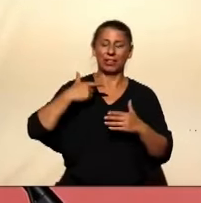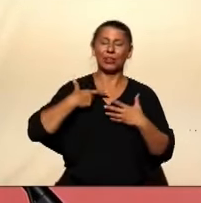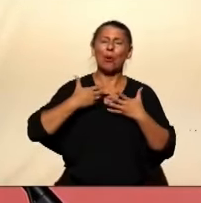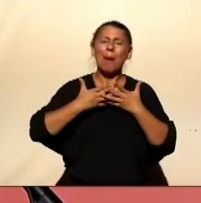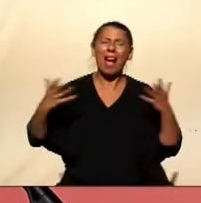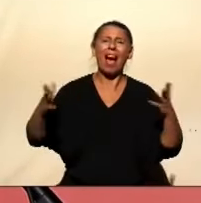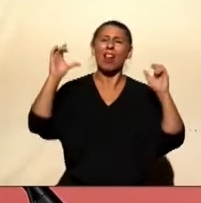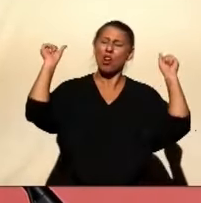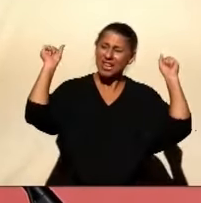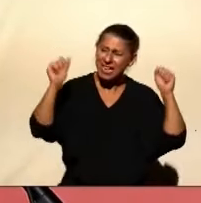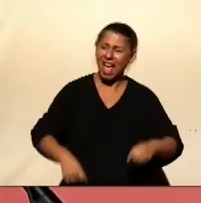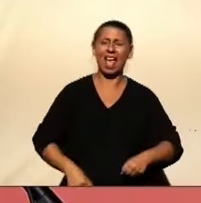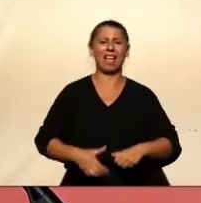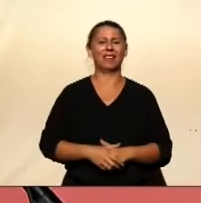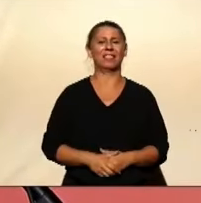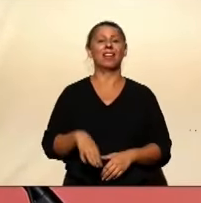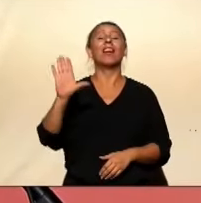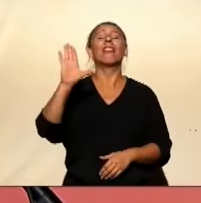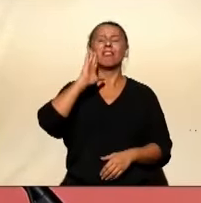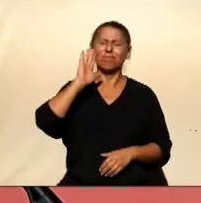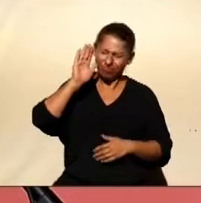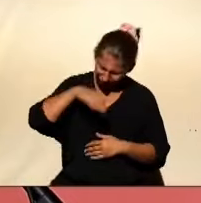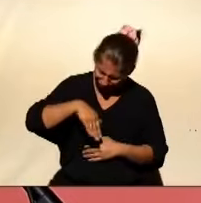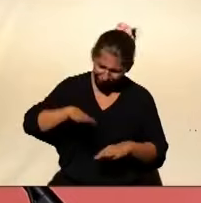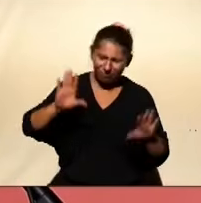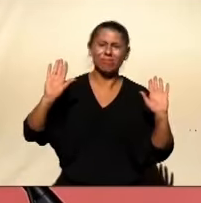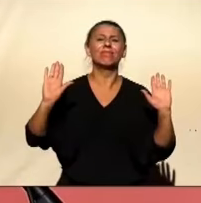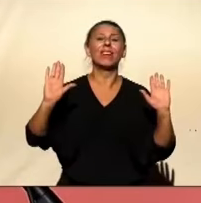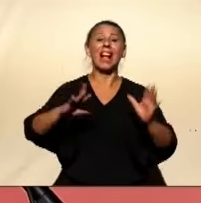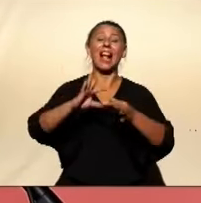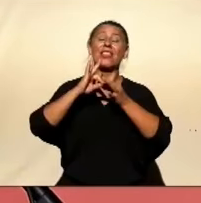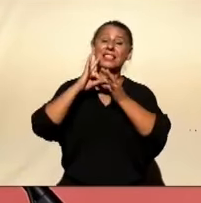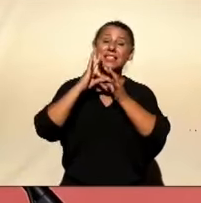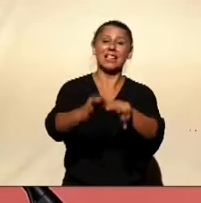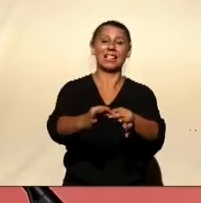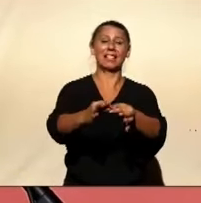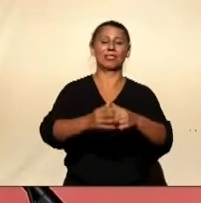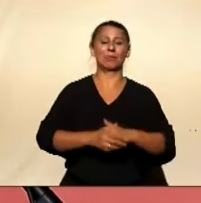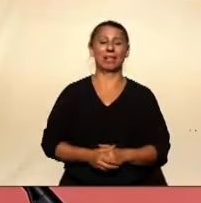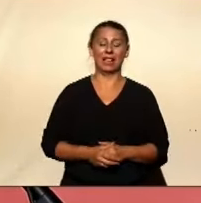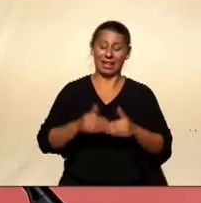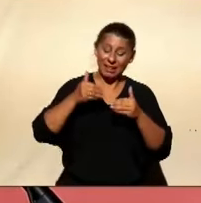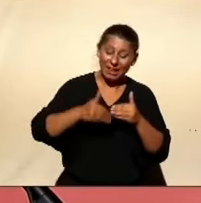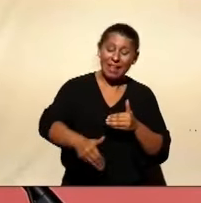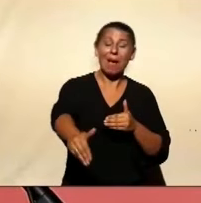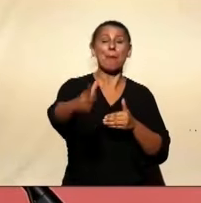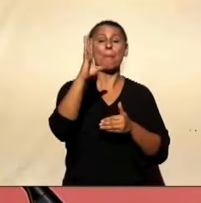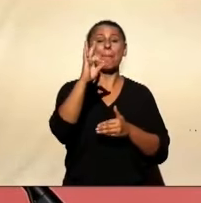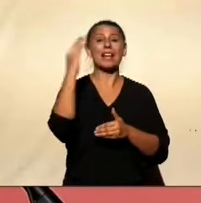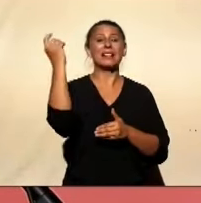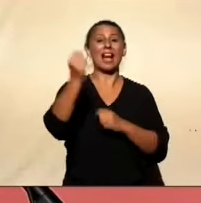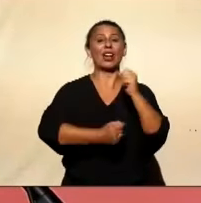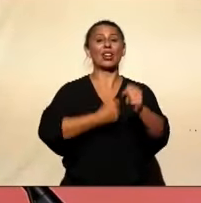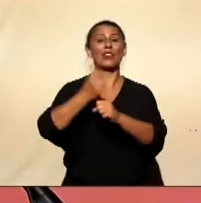ναι. Δεν θα λυγίσουμε λοιπόν, θα συνεχίσουμε και για τα επόμενα 50 χρόνια του